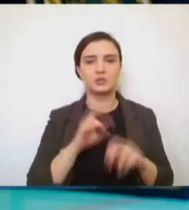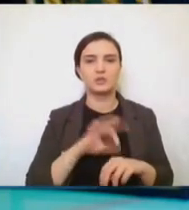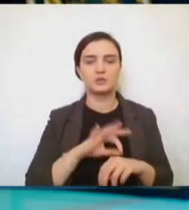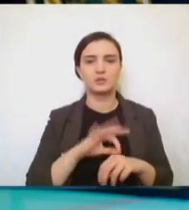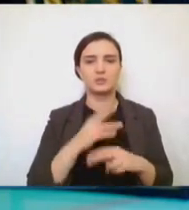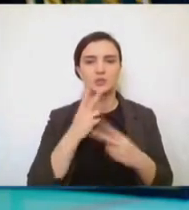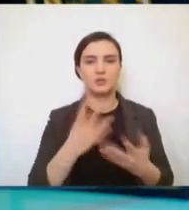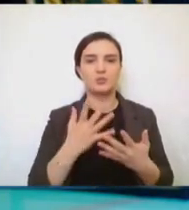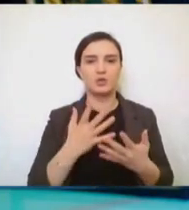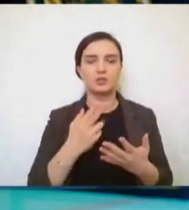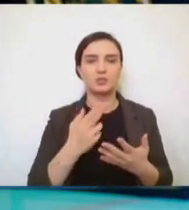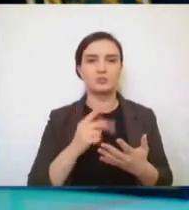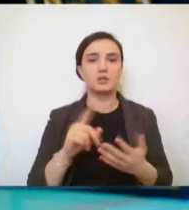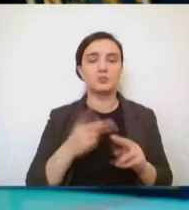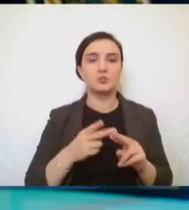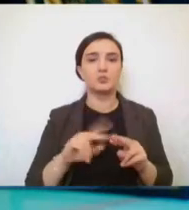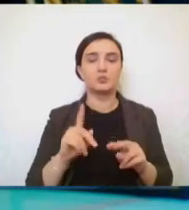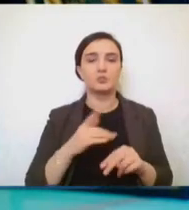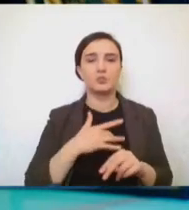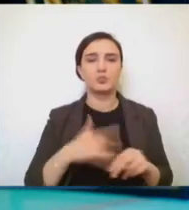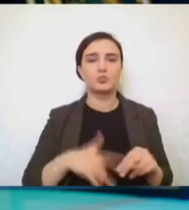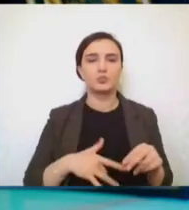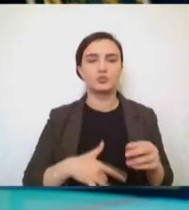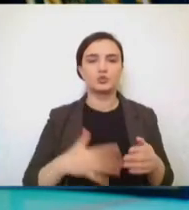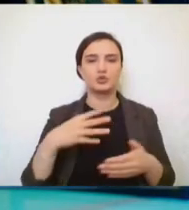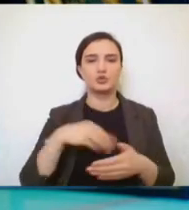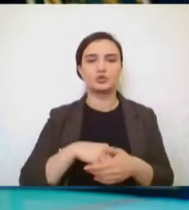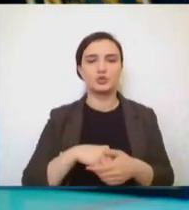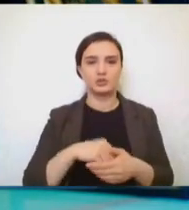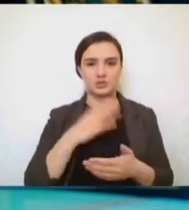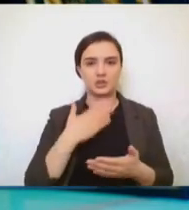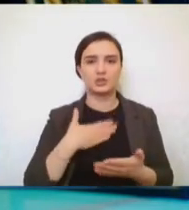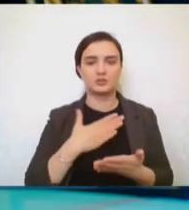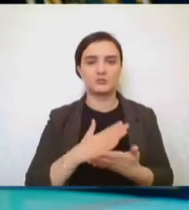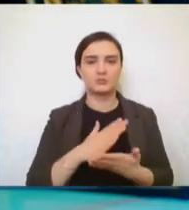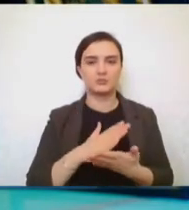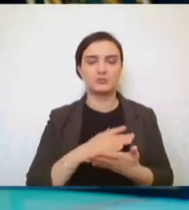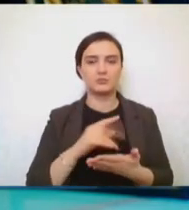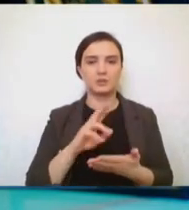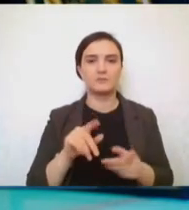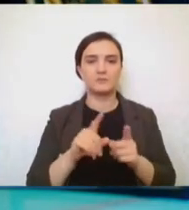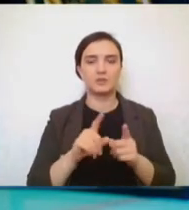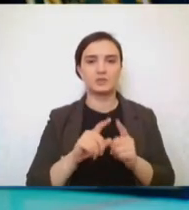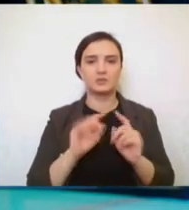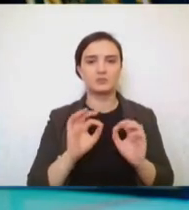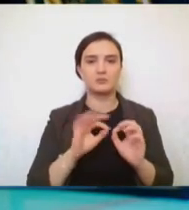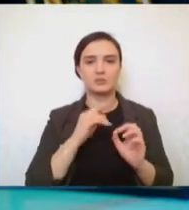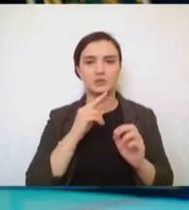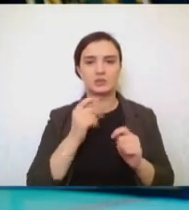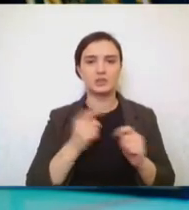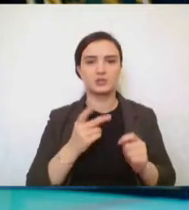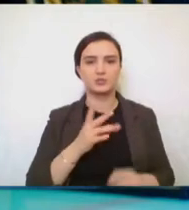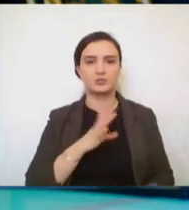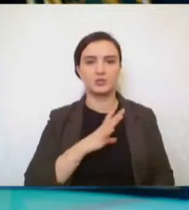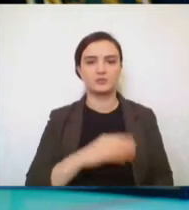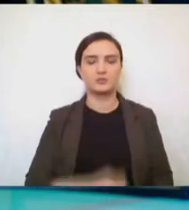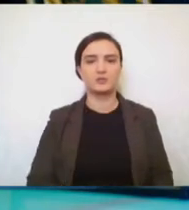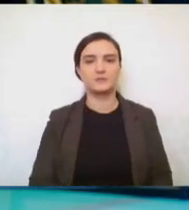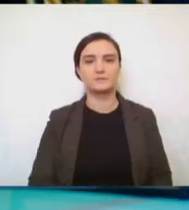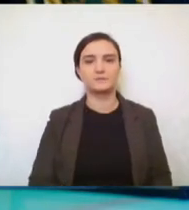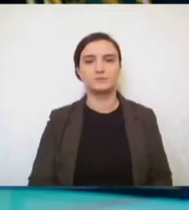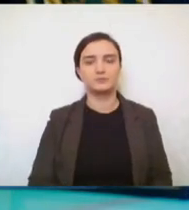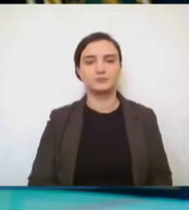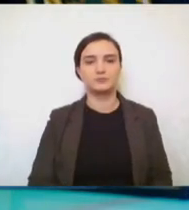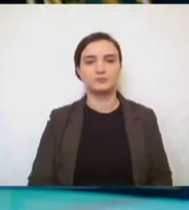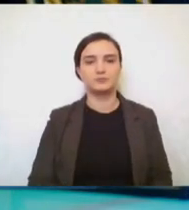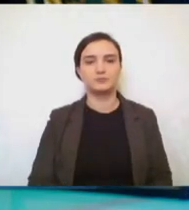არის, იმიტომ რომ კუჭში გადაცემაც ახასიათებს გულს და მაინც ფრთხილად და ყურადღებით უნდა იყოს. მარეგულირებელ წამაზე ვერაფერს